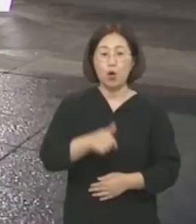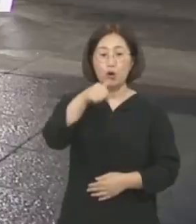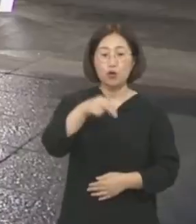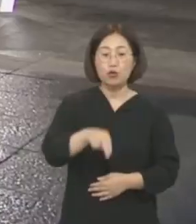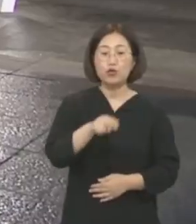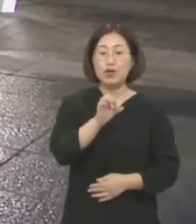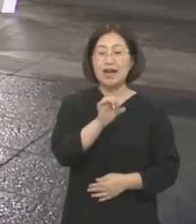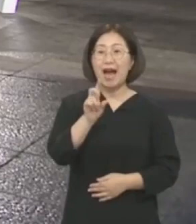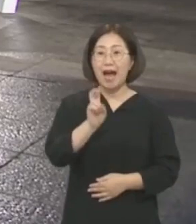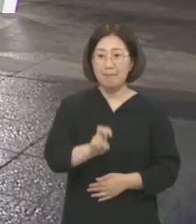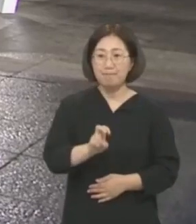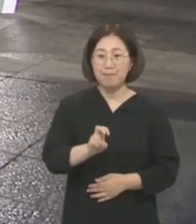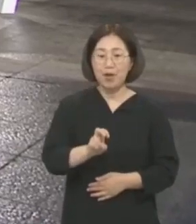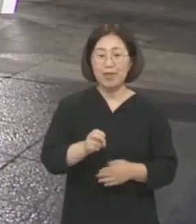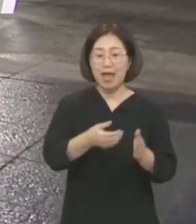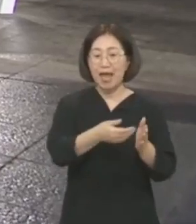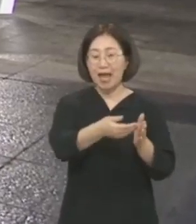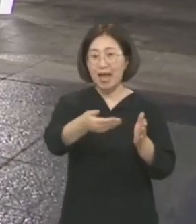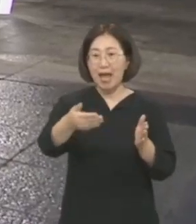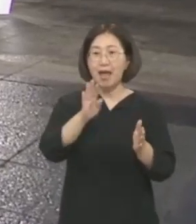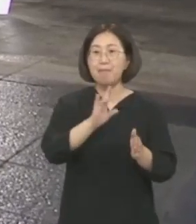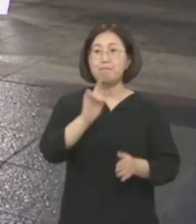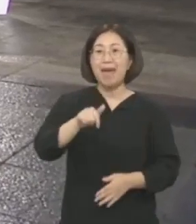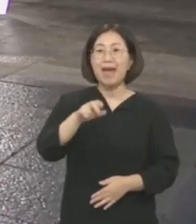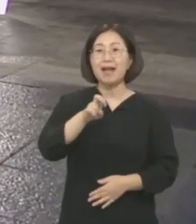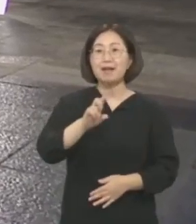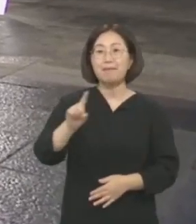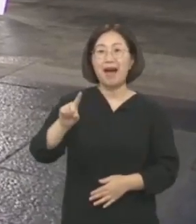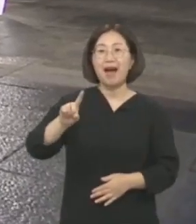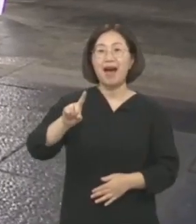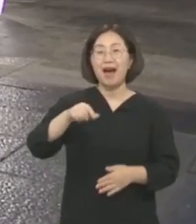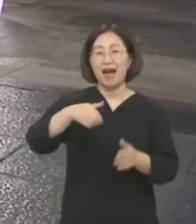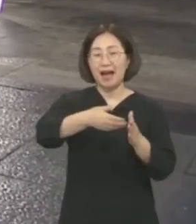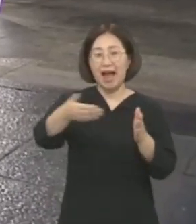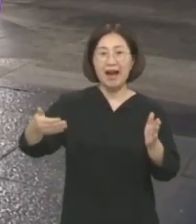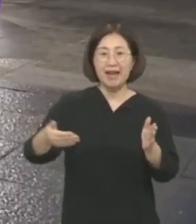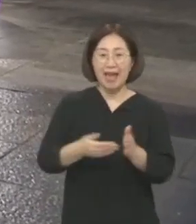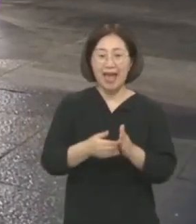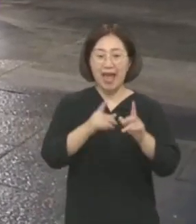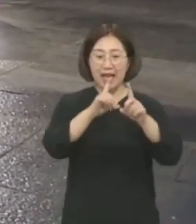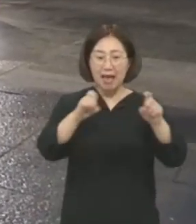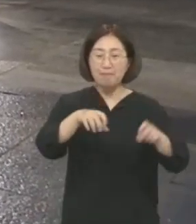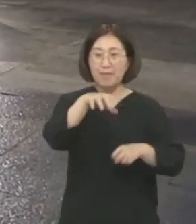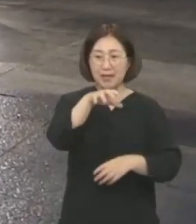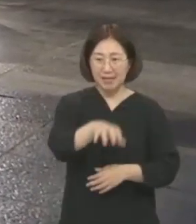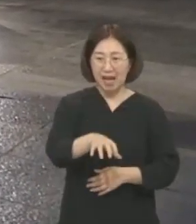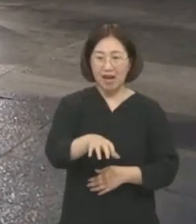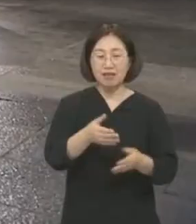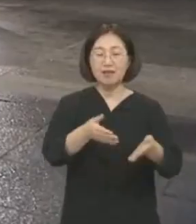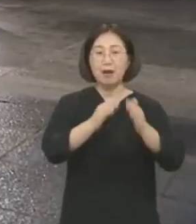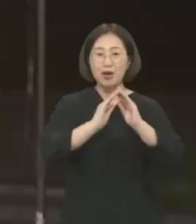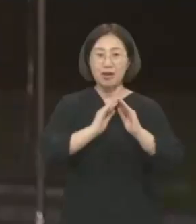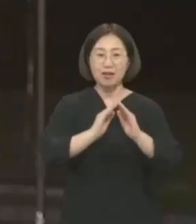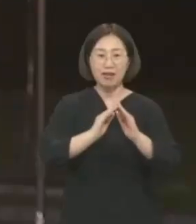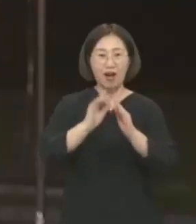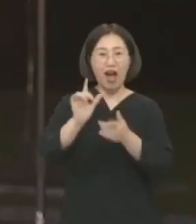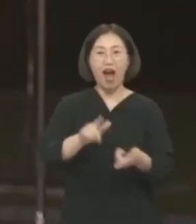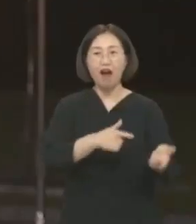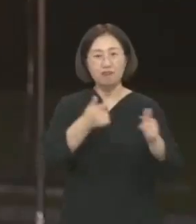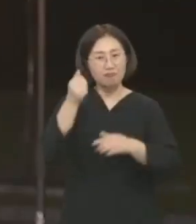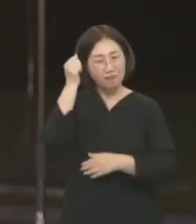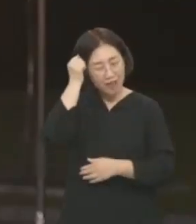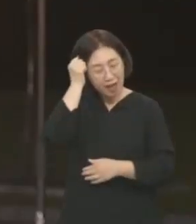신리 백마강변에 80개의 캠핑장을 조성해서 하룻밤을 즐기는